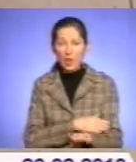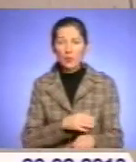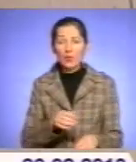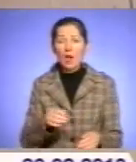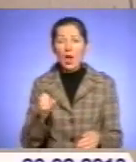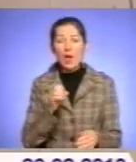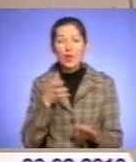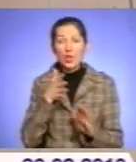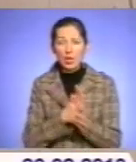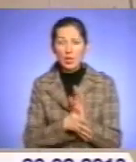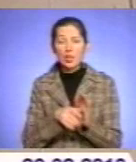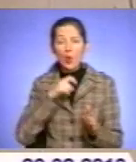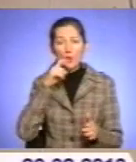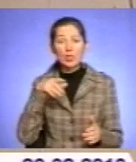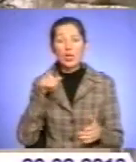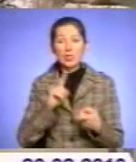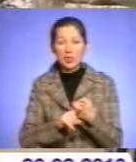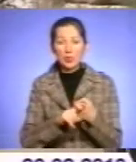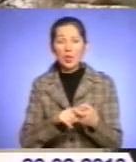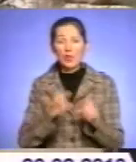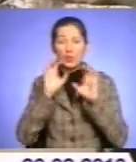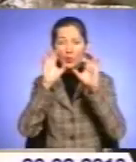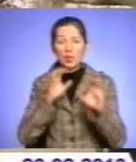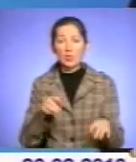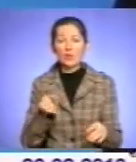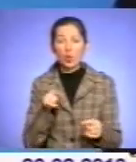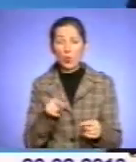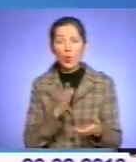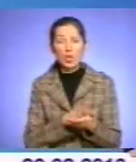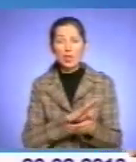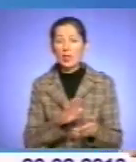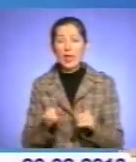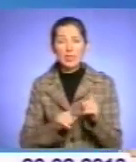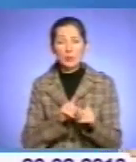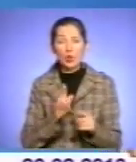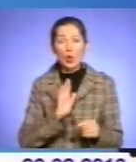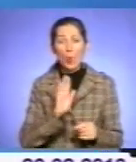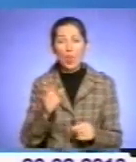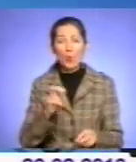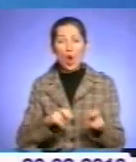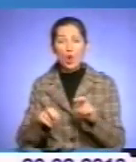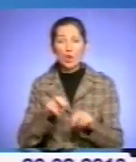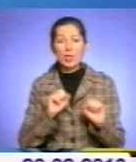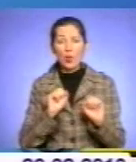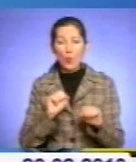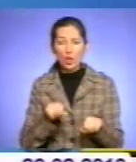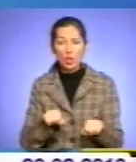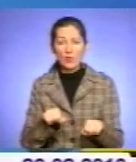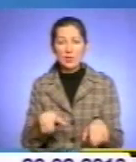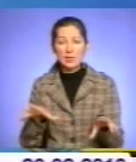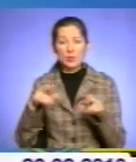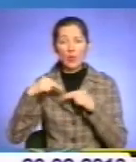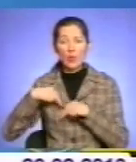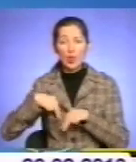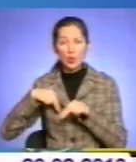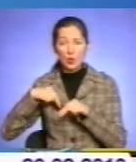у законодавстві, а відтак є незмінною. Будемо шукати можливість